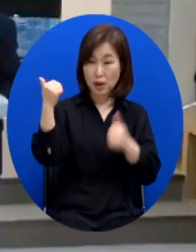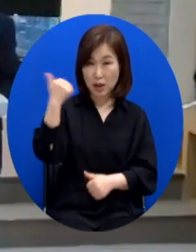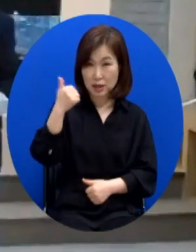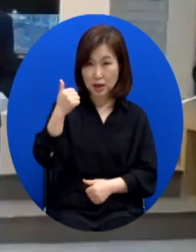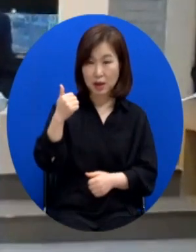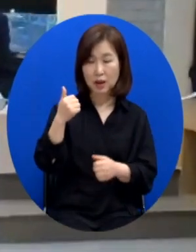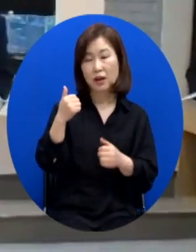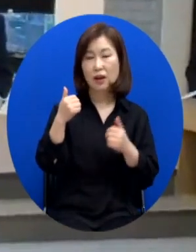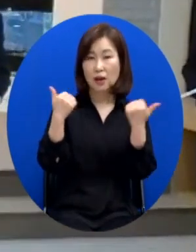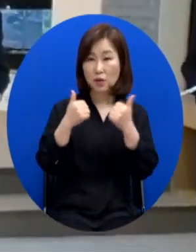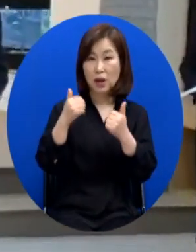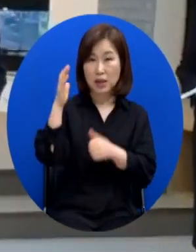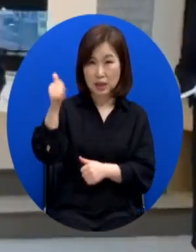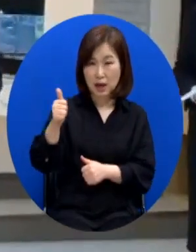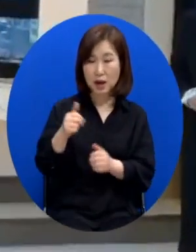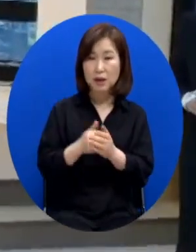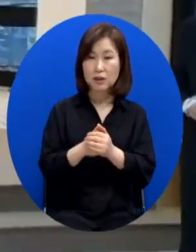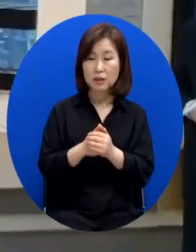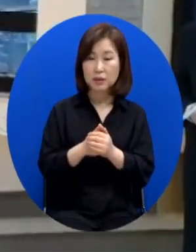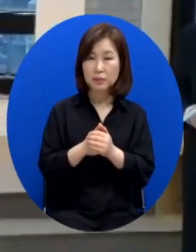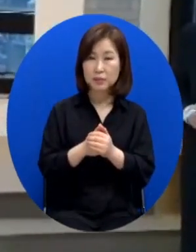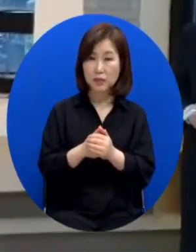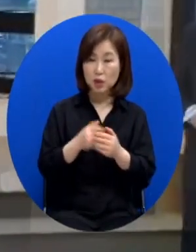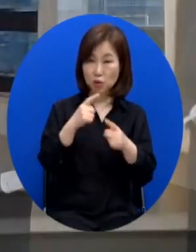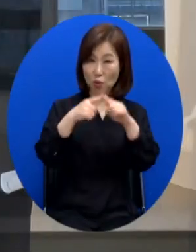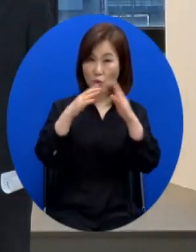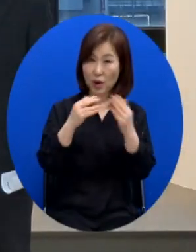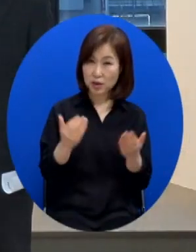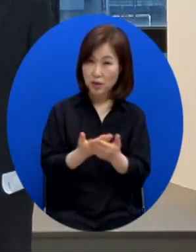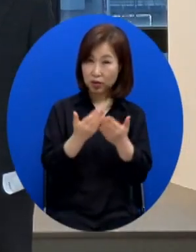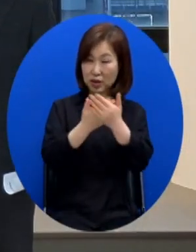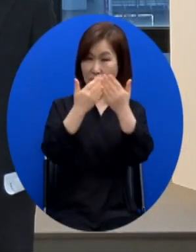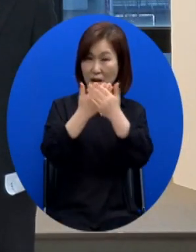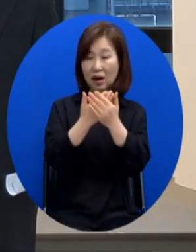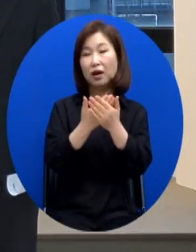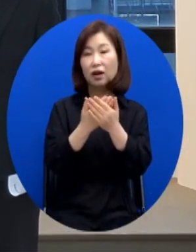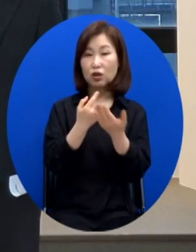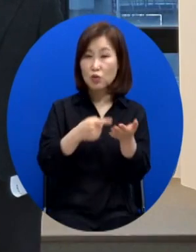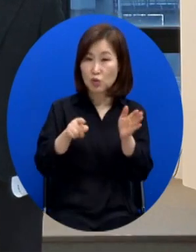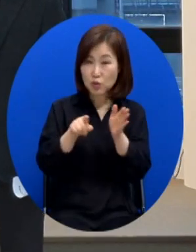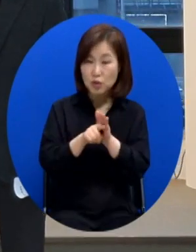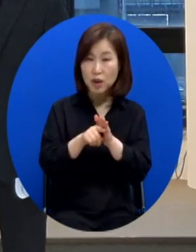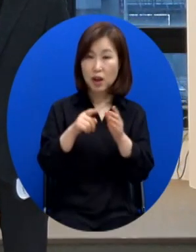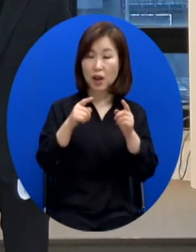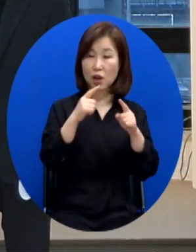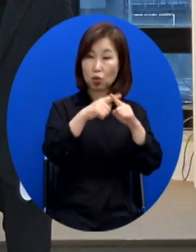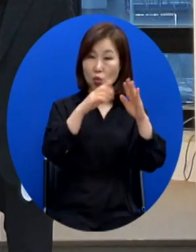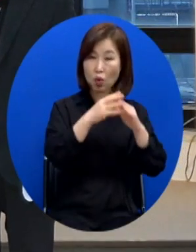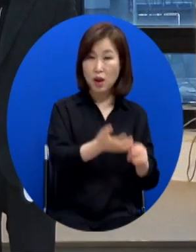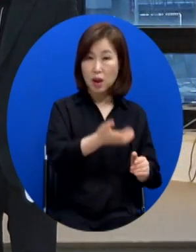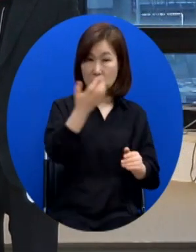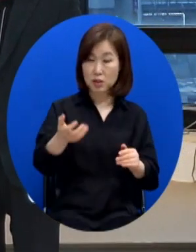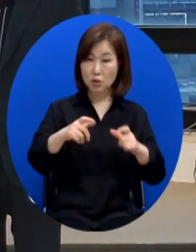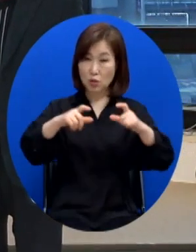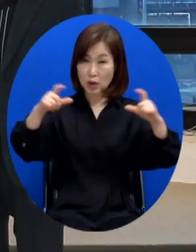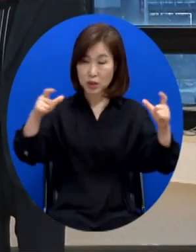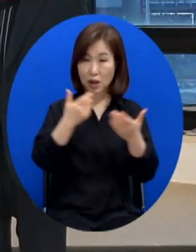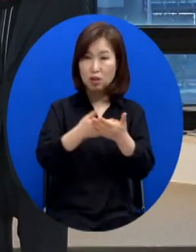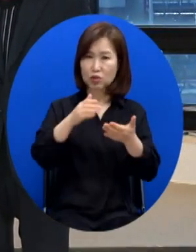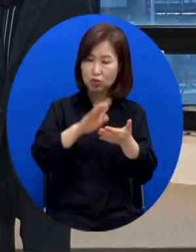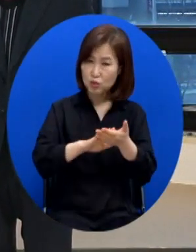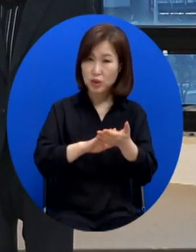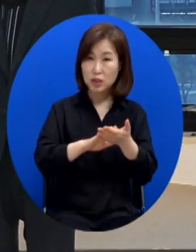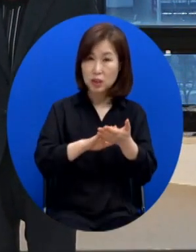사업으로 성장 잠재력이 있는 교회의 성장과 재활성화를 위해 교회당 이전과 확장, 수리가